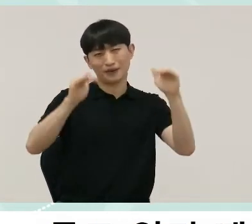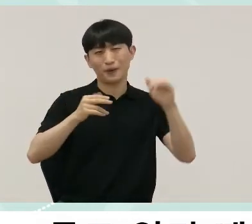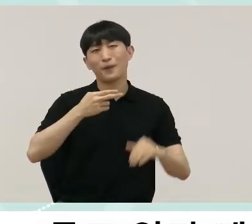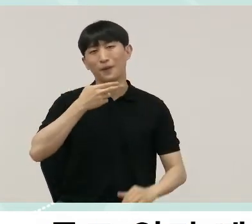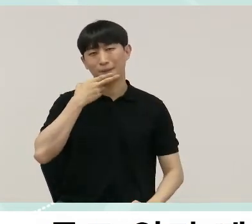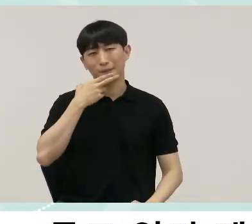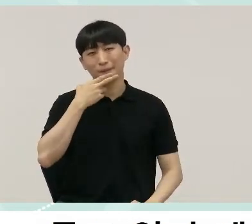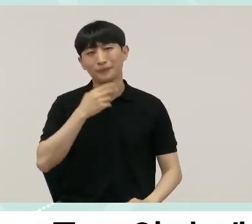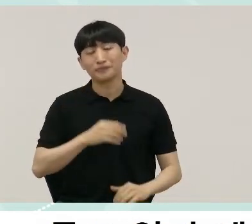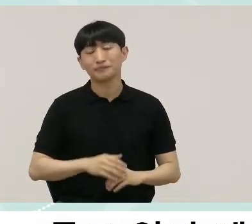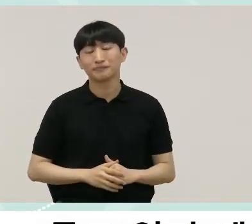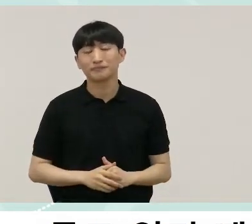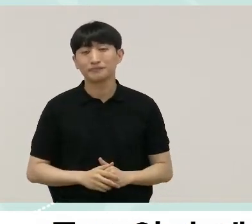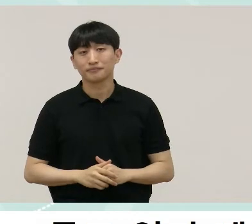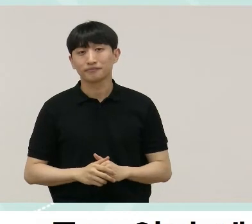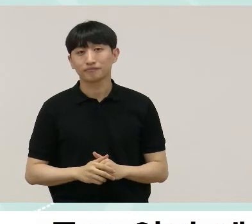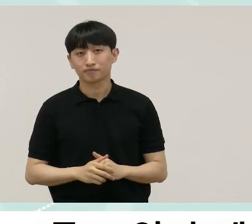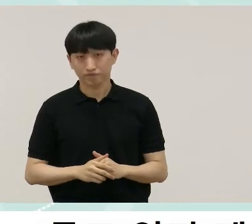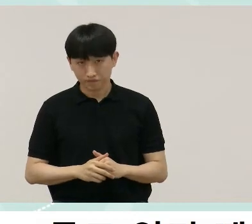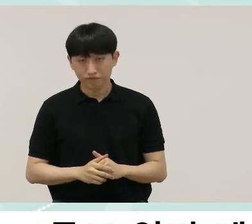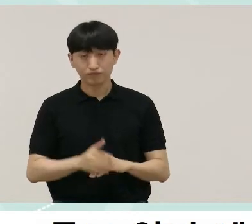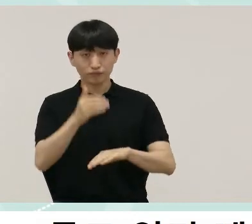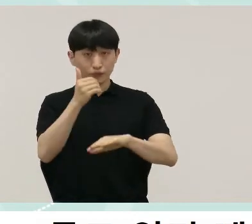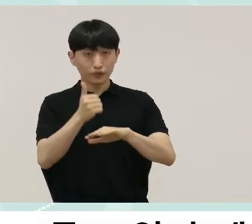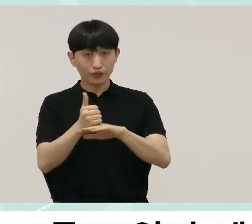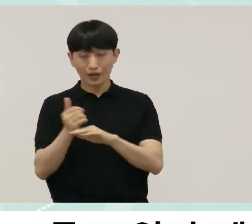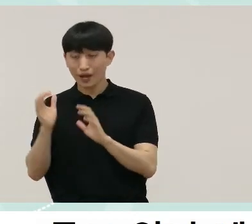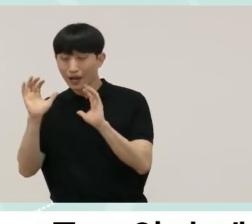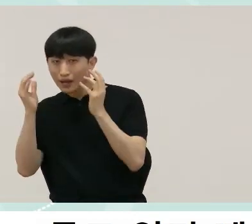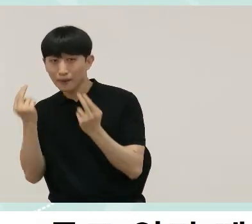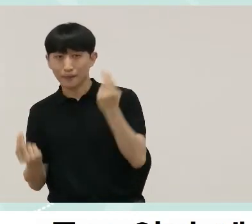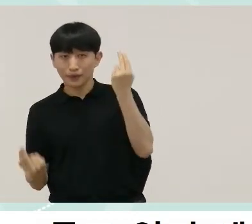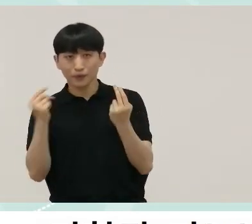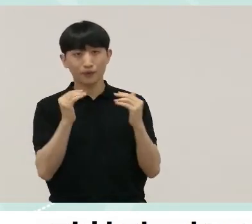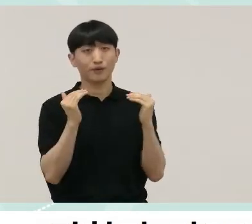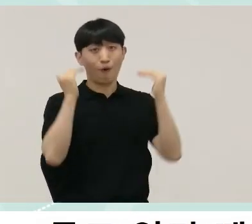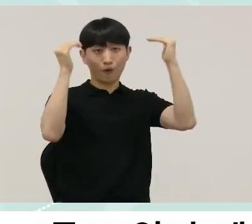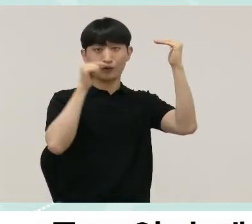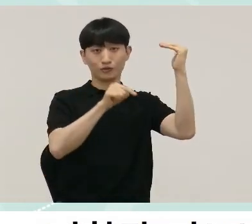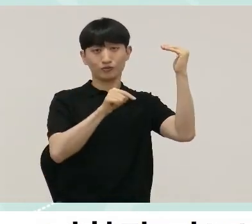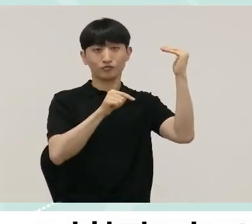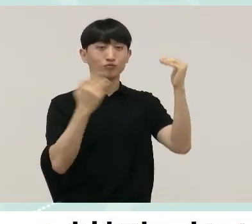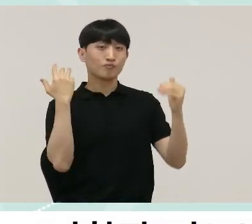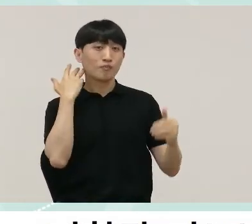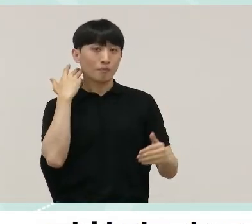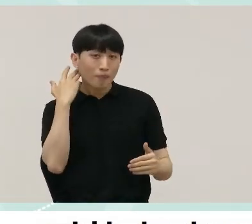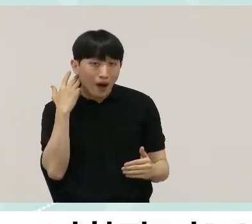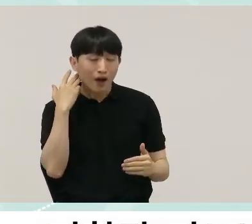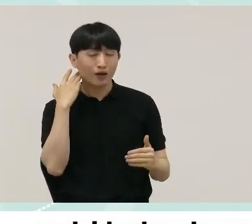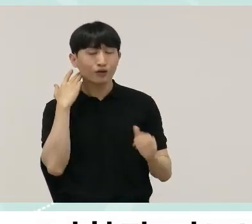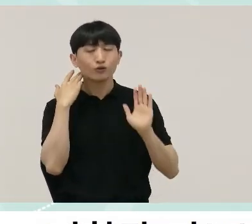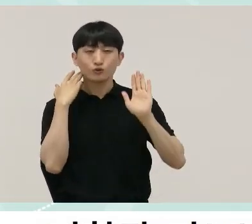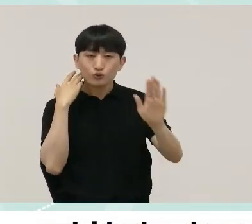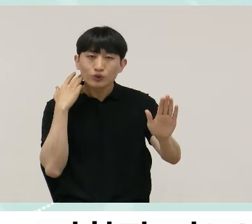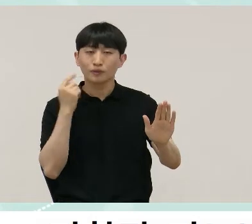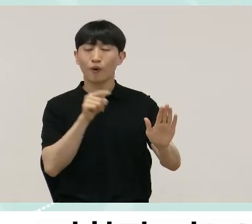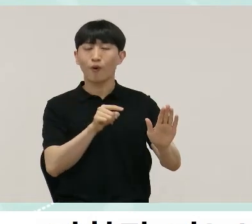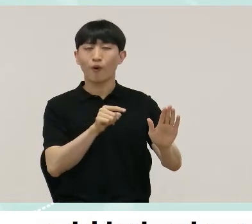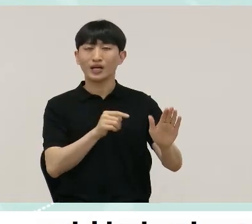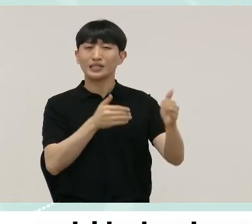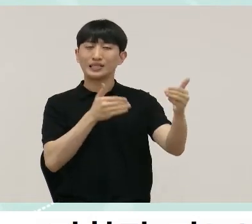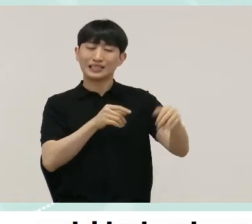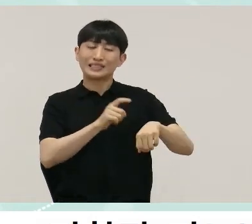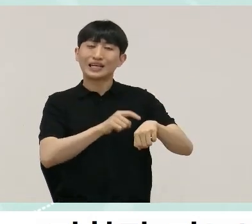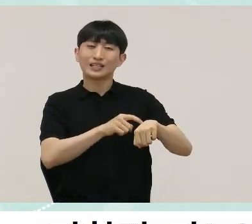훨씬 더 좀 더 시간적 여유가 있는 것 같아요. 그래서 보청기를 착용을 하나 안 하나 말 인지력의